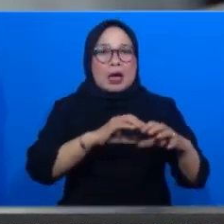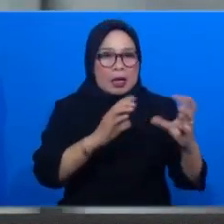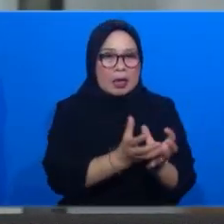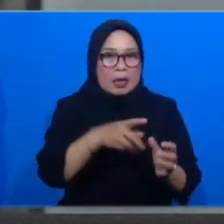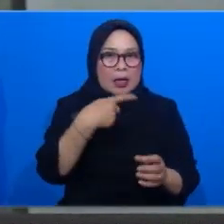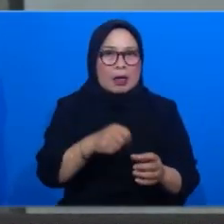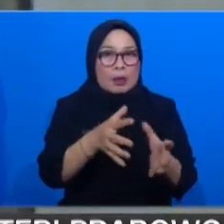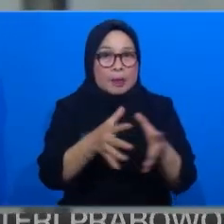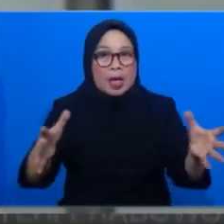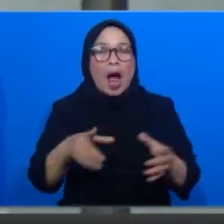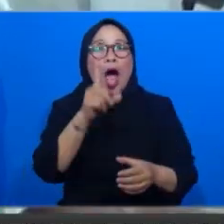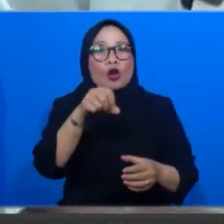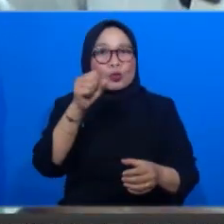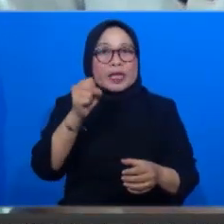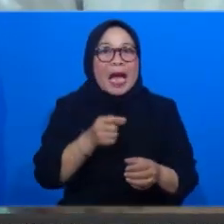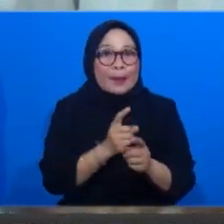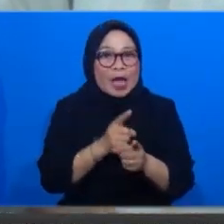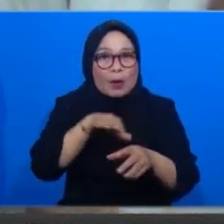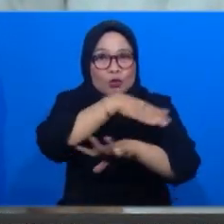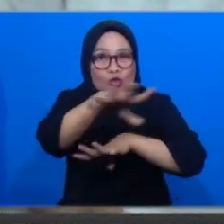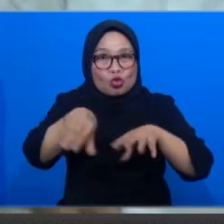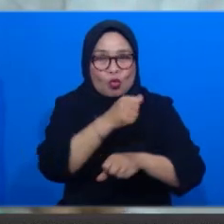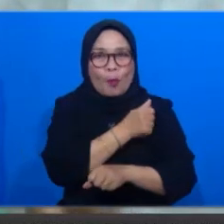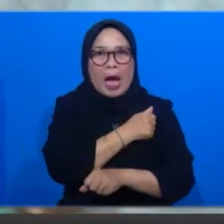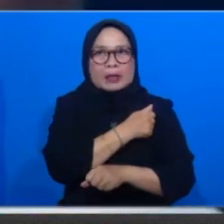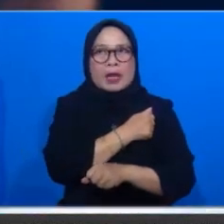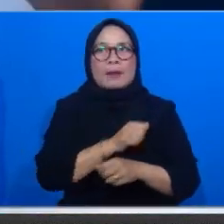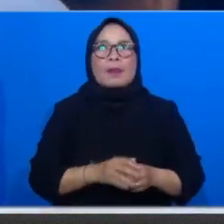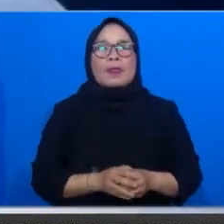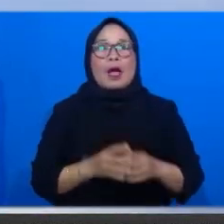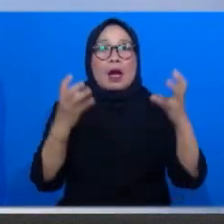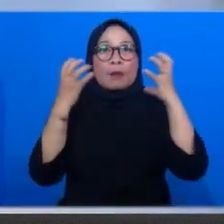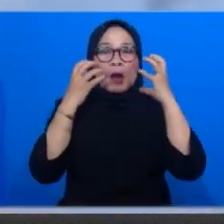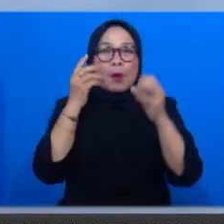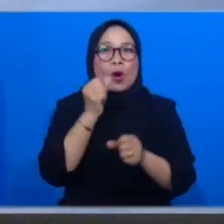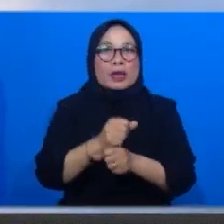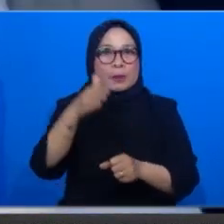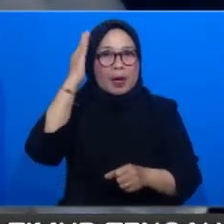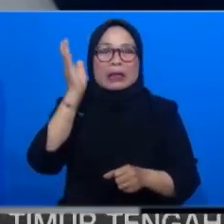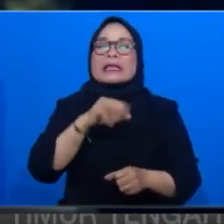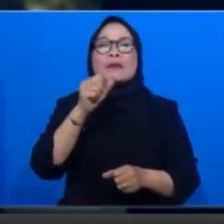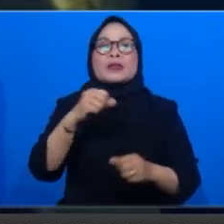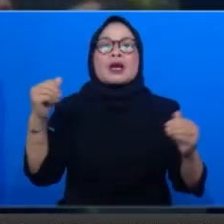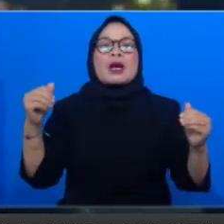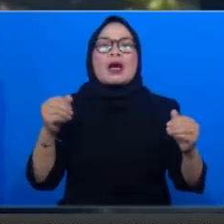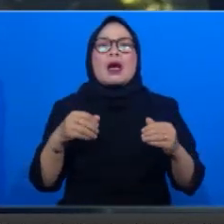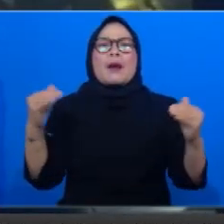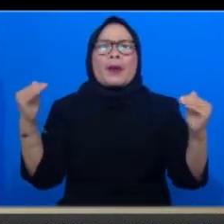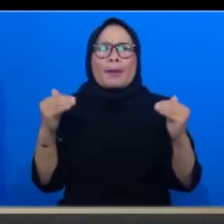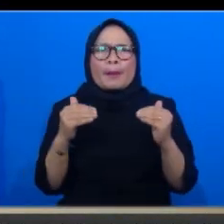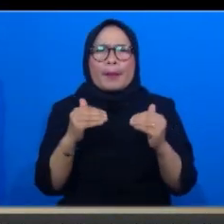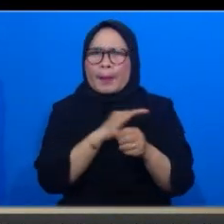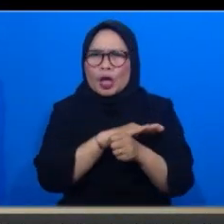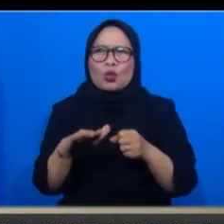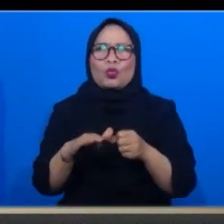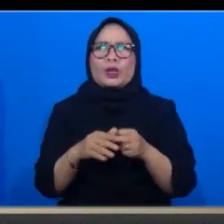menjawab seluruh masalah bangsa ini. Prabowo Gibran tidak punya alasan untuk tidak memenuhi janji mereka saat kampanye.